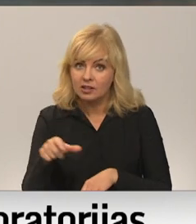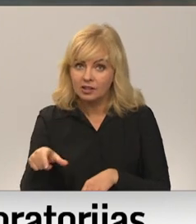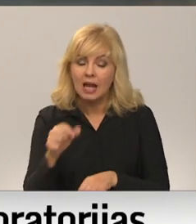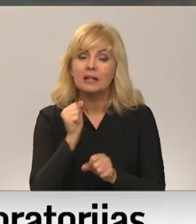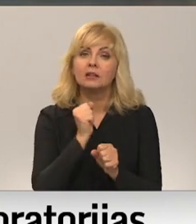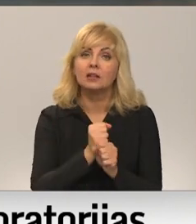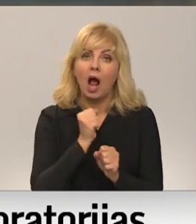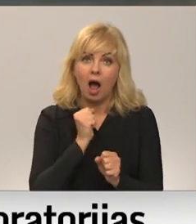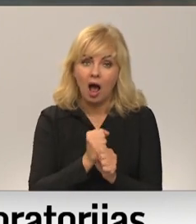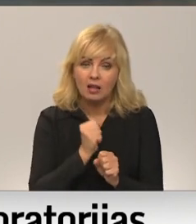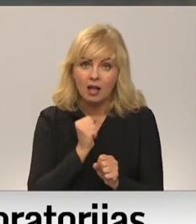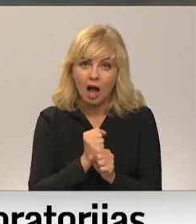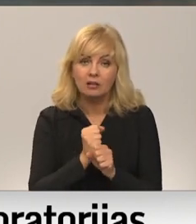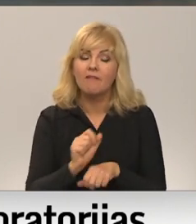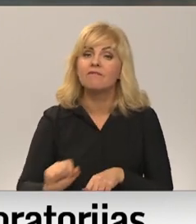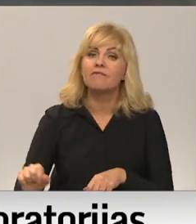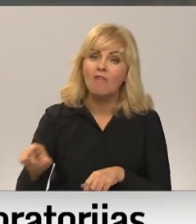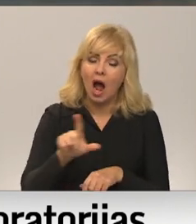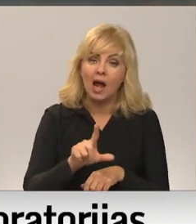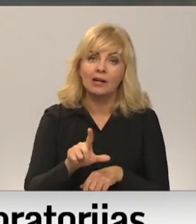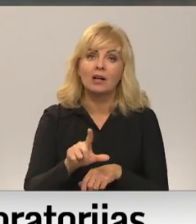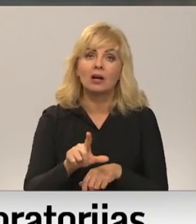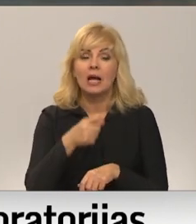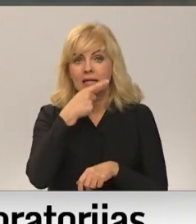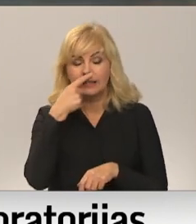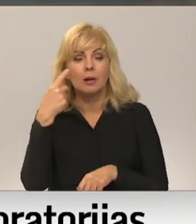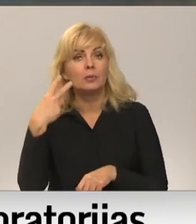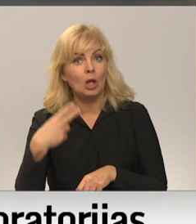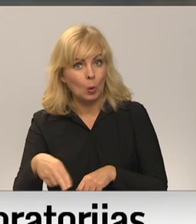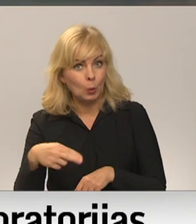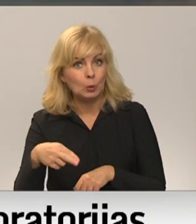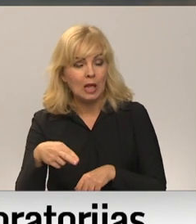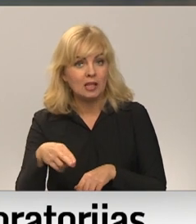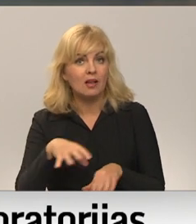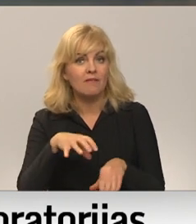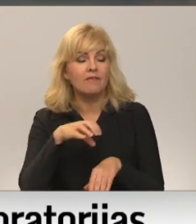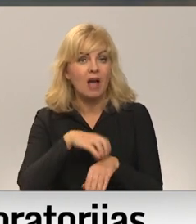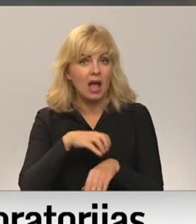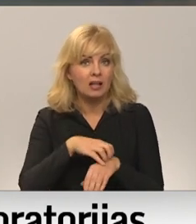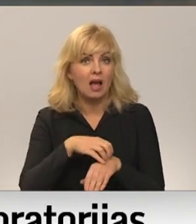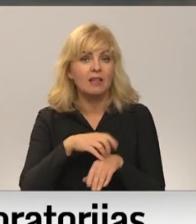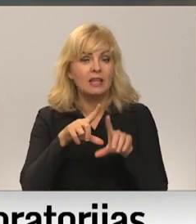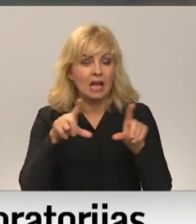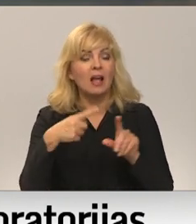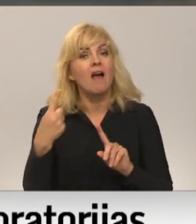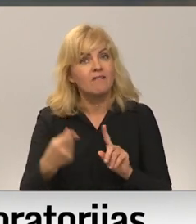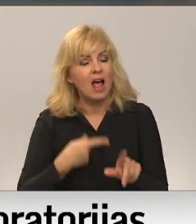Strādā vairāk 120 veterinārās dienestā mums vajag vēl.